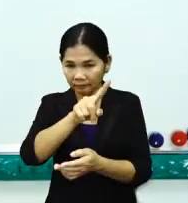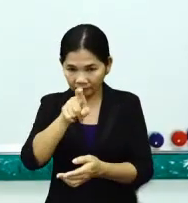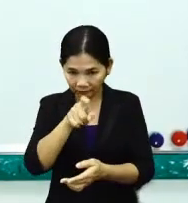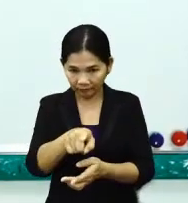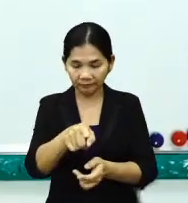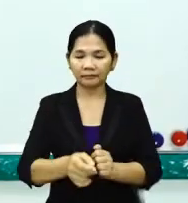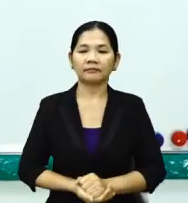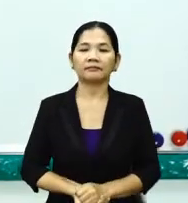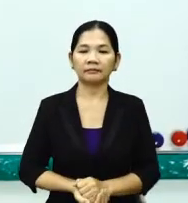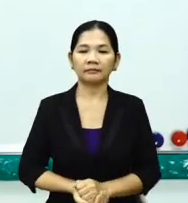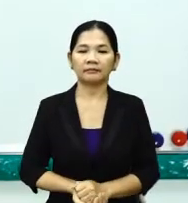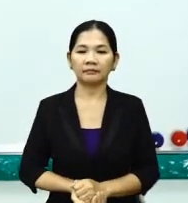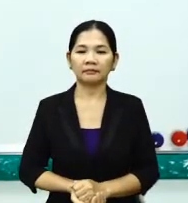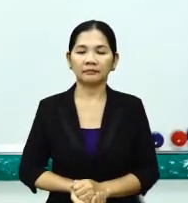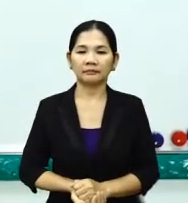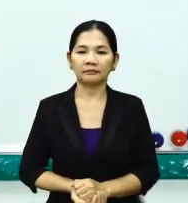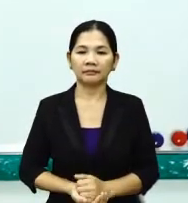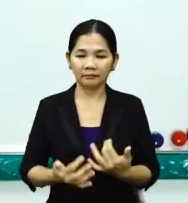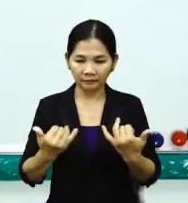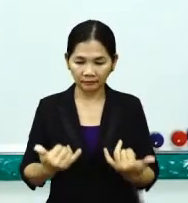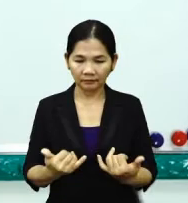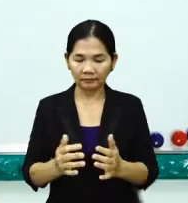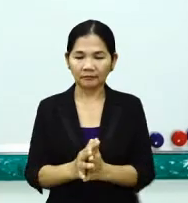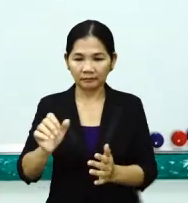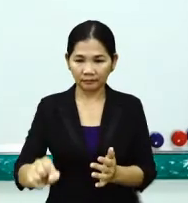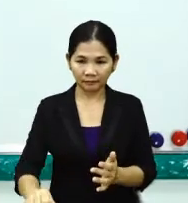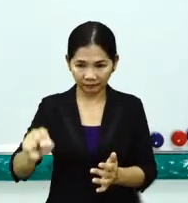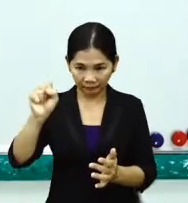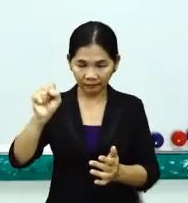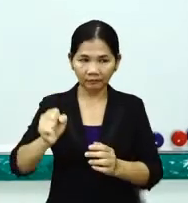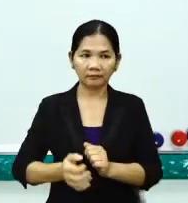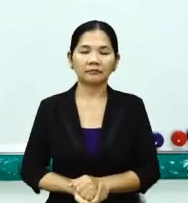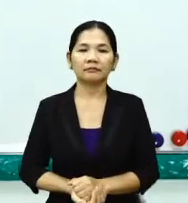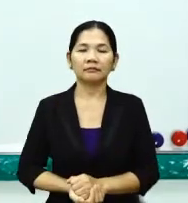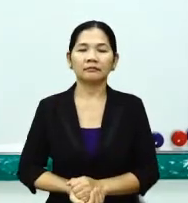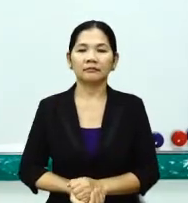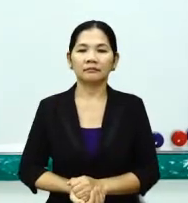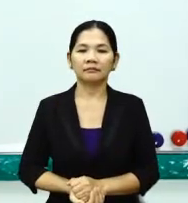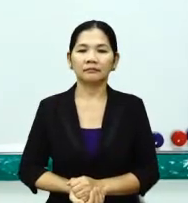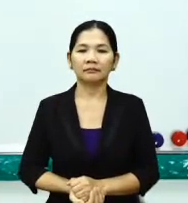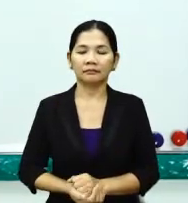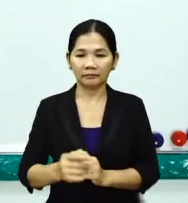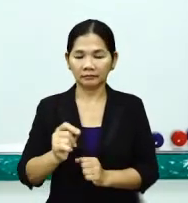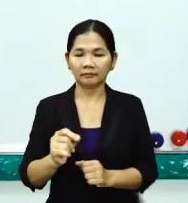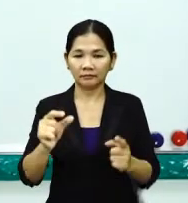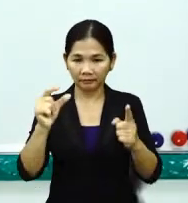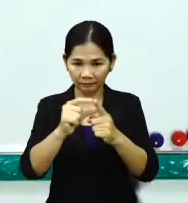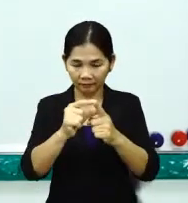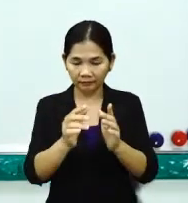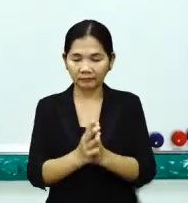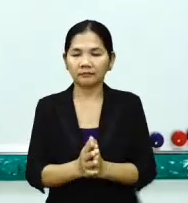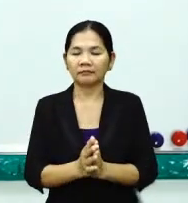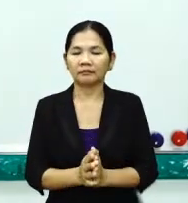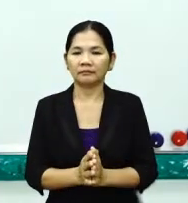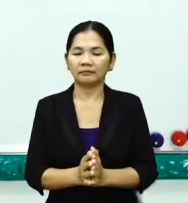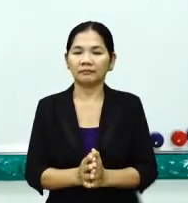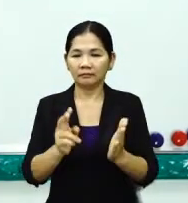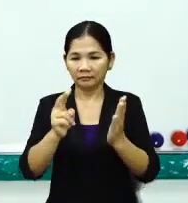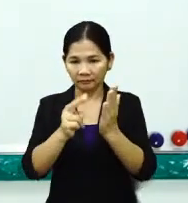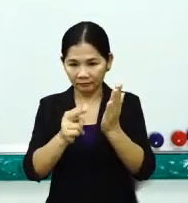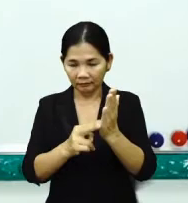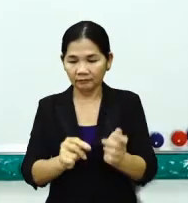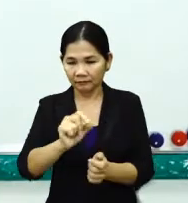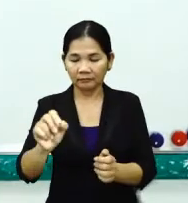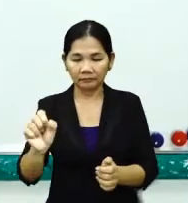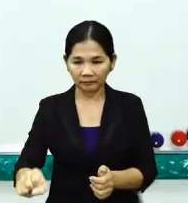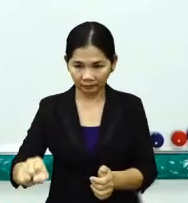Xóm nù, chà. Nhưng chắc ở lần này, con lực đã chung lan tầng ọc này. Chà, nè cổ lưng hai biệt khá khá nữa, con ẩm nán bỏ những con sẽ xế